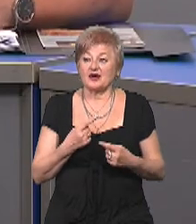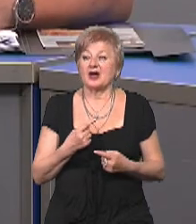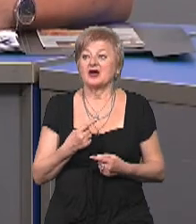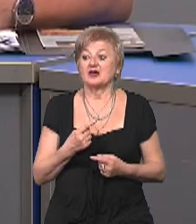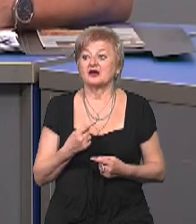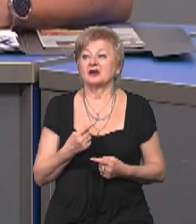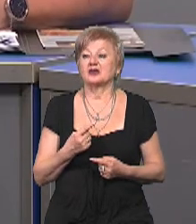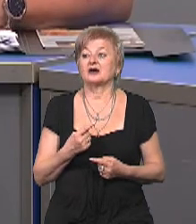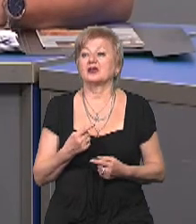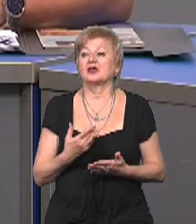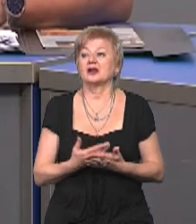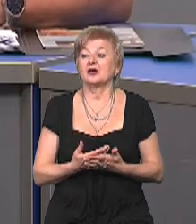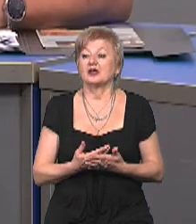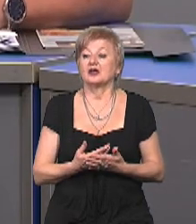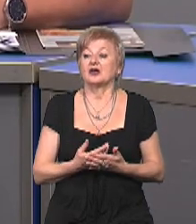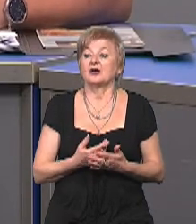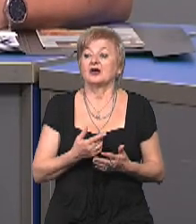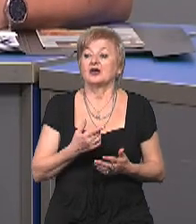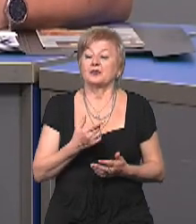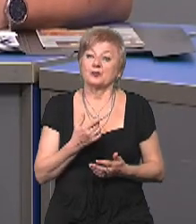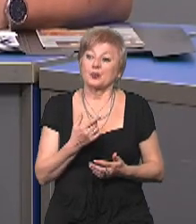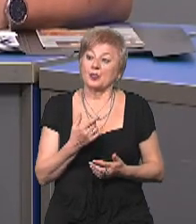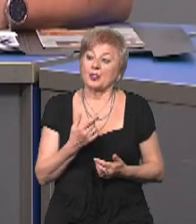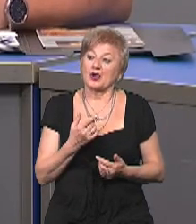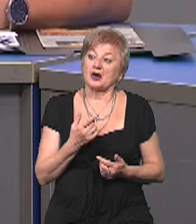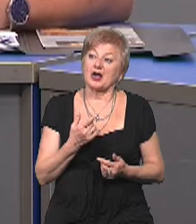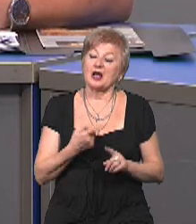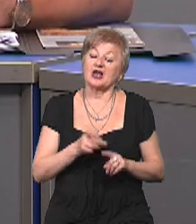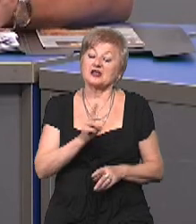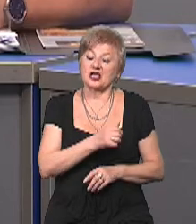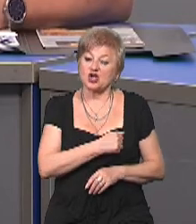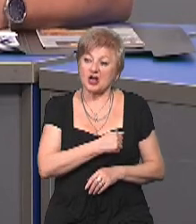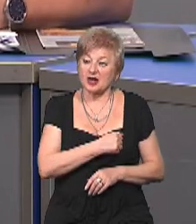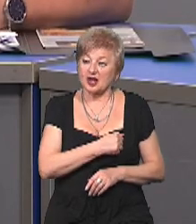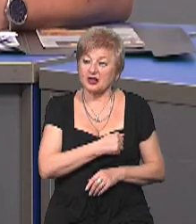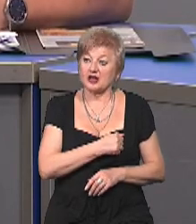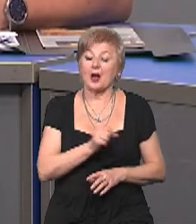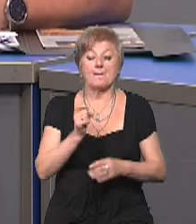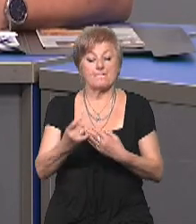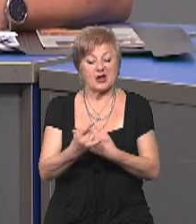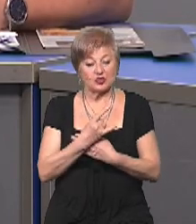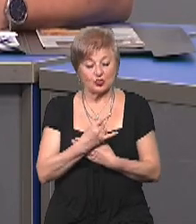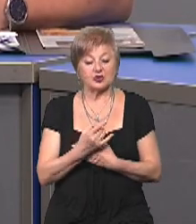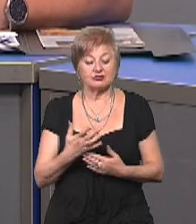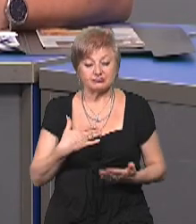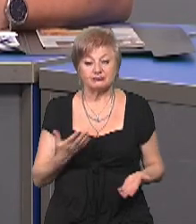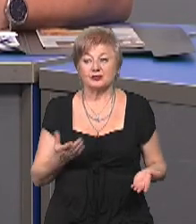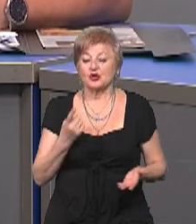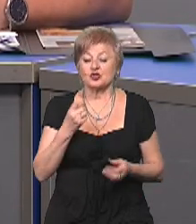вопрос о 70-80 гривен за мегаватт. Вот, к сожалению, обманули